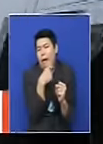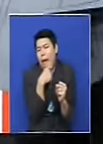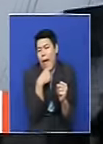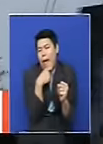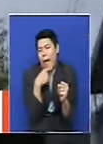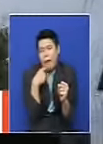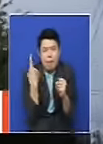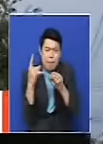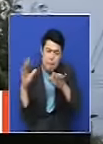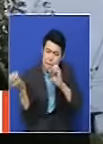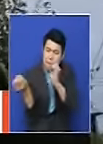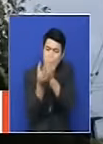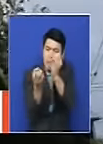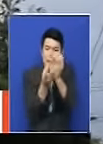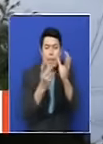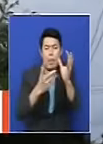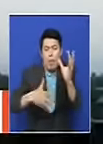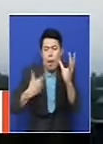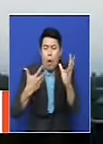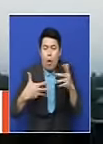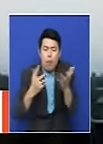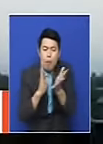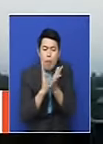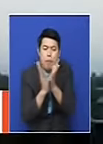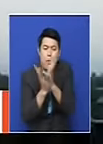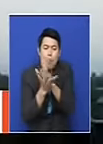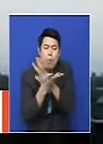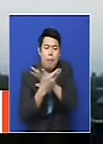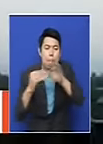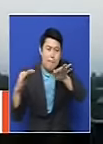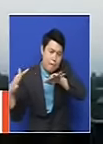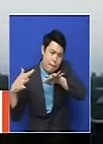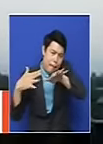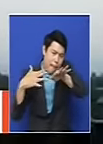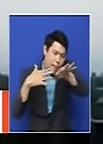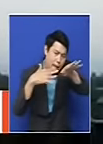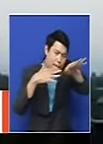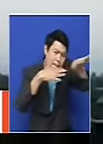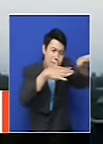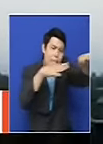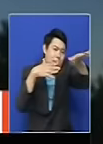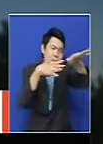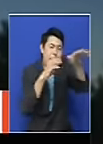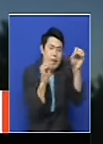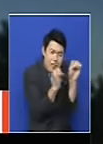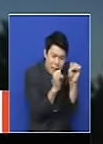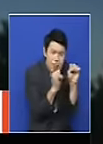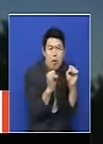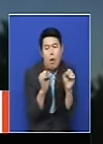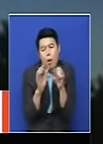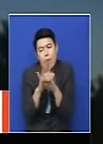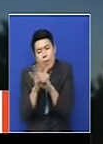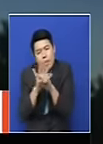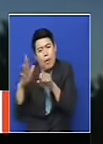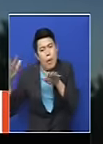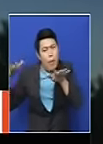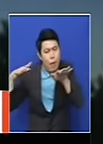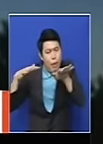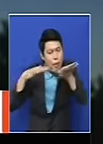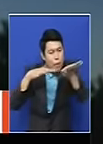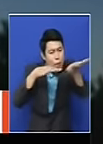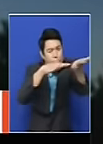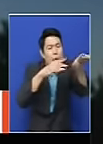ไม่มีเมฆปะทะกับอากาศที่อุ่นและชื้นก็คือฝั่งที่มีเมฆนะครับทำให้เกิดรอยต่อระหว่างอากาศเย็นและอากาศอุ่นครับตามขอบเมฆ